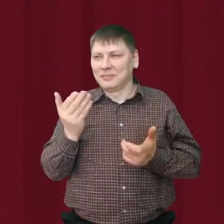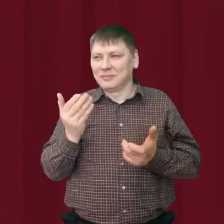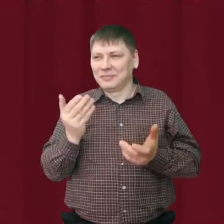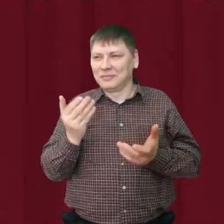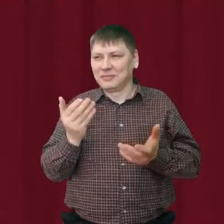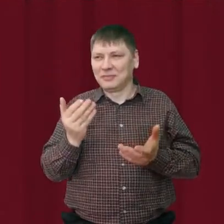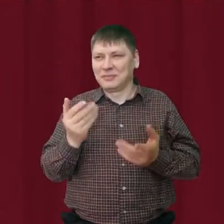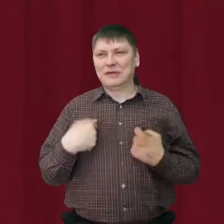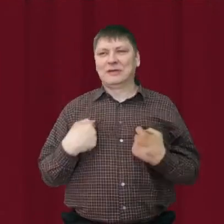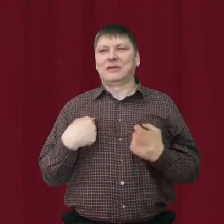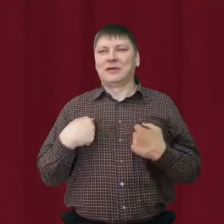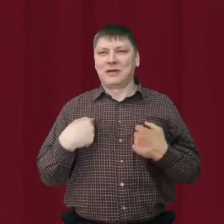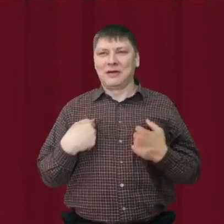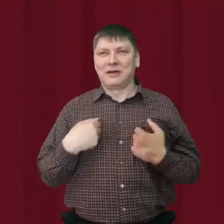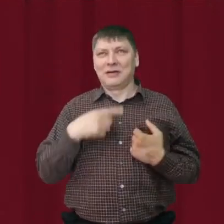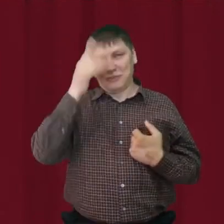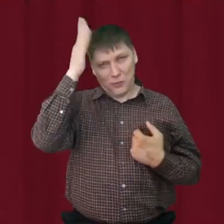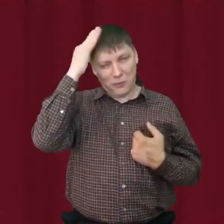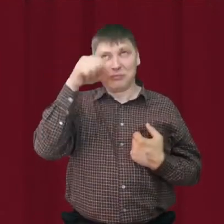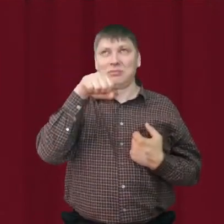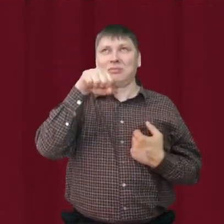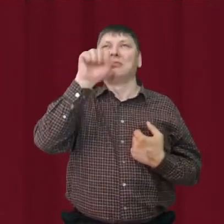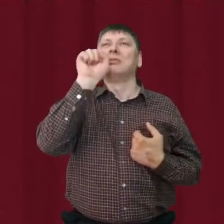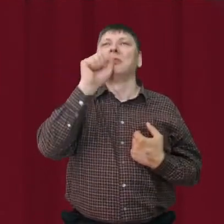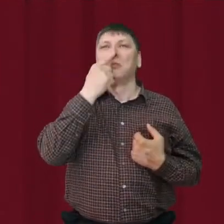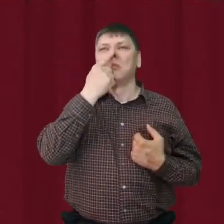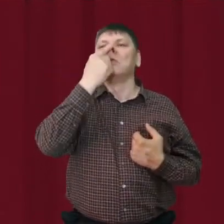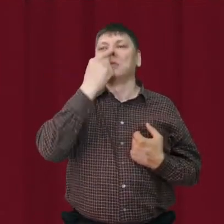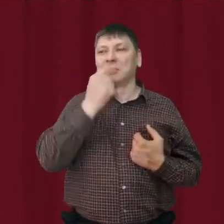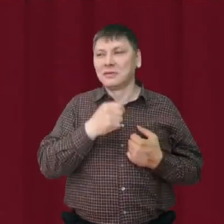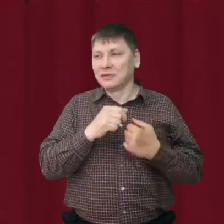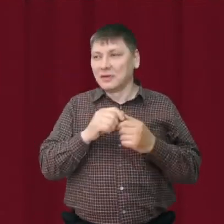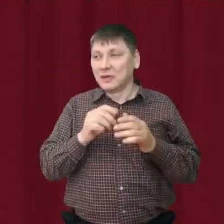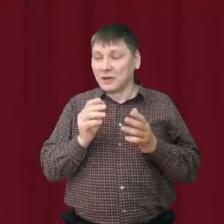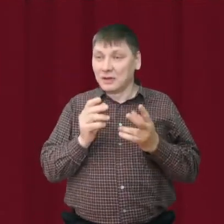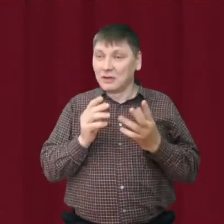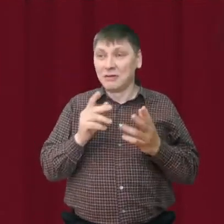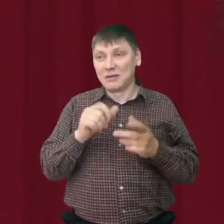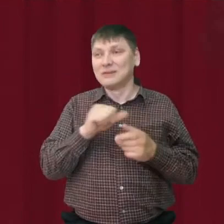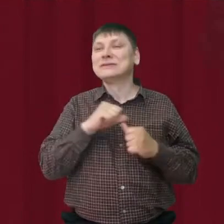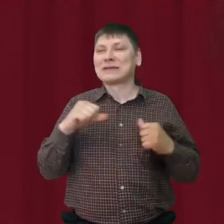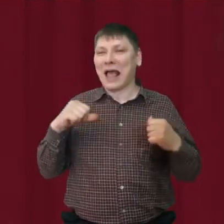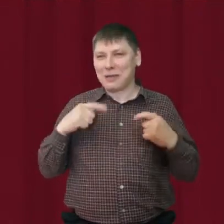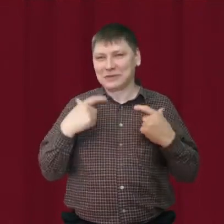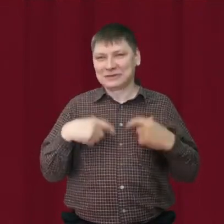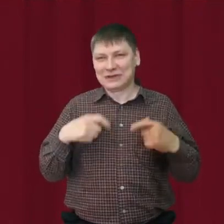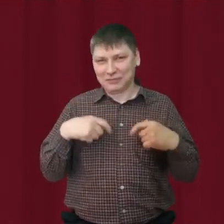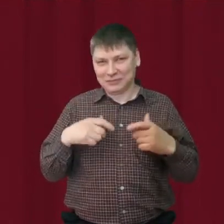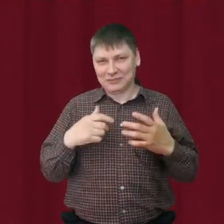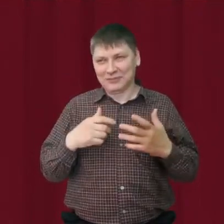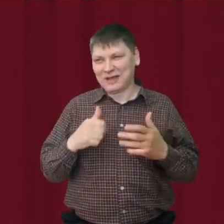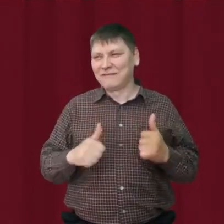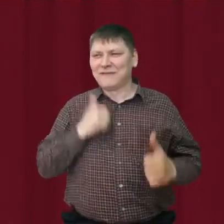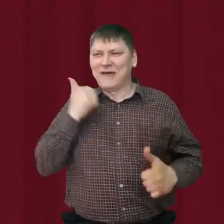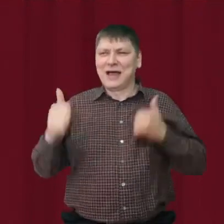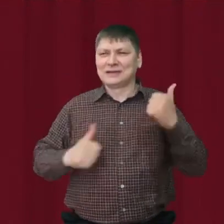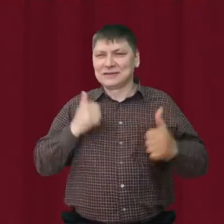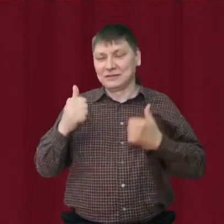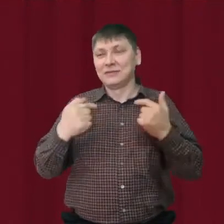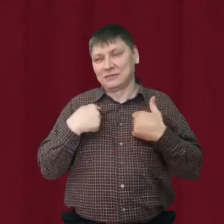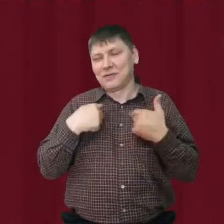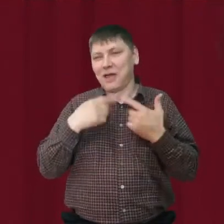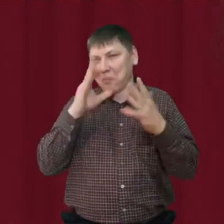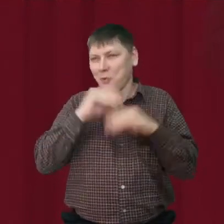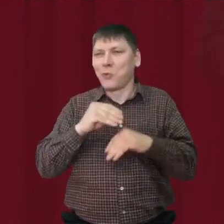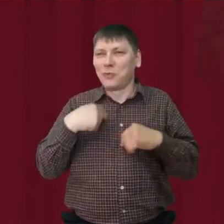Любовь, которая есть внутри человека, не будет побуждать его где-то, знаете так, раздуваться от самодовольства, не быть хвастливым своими